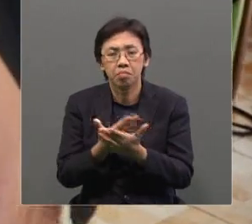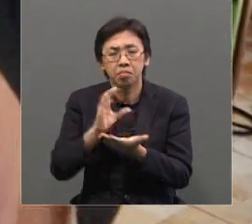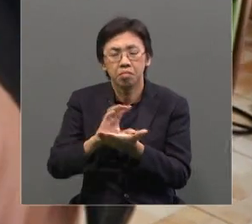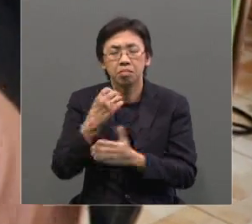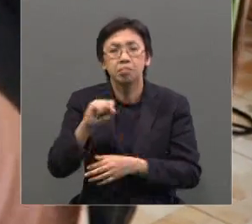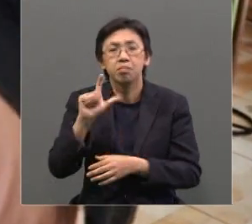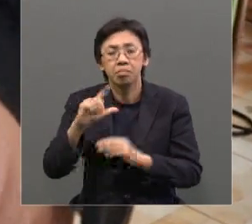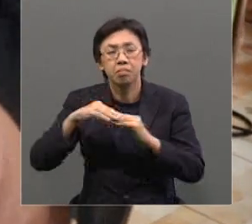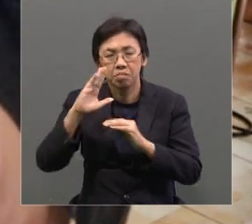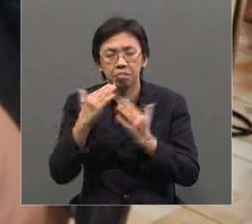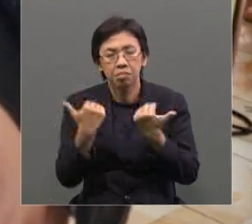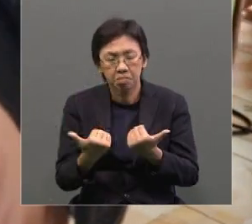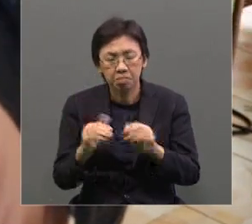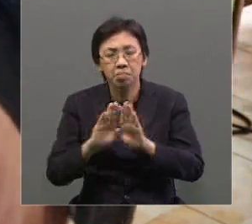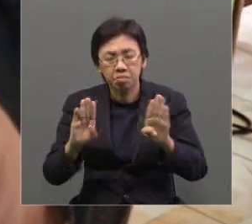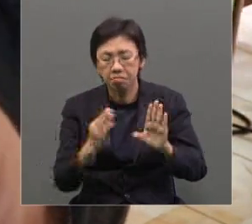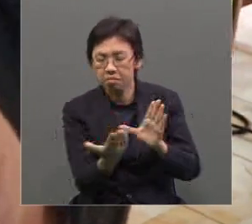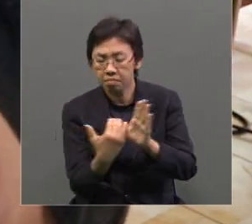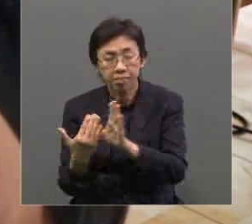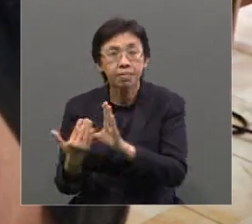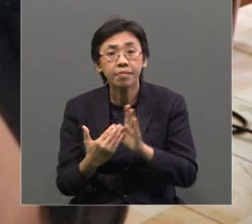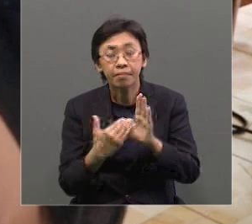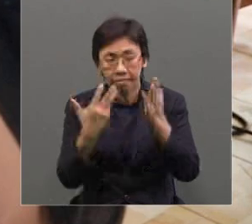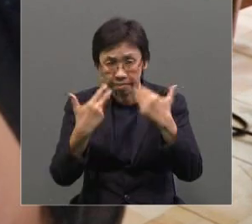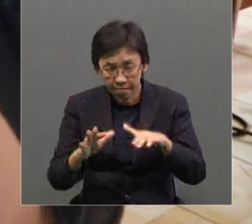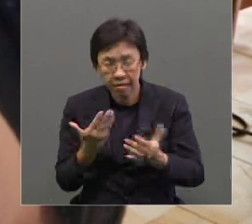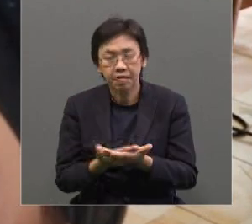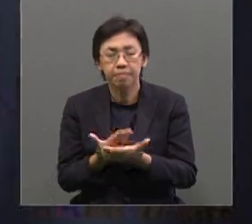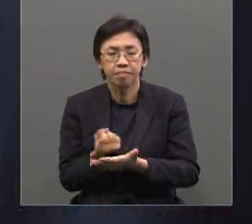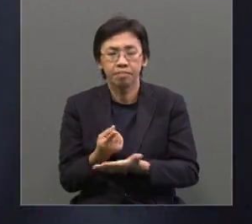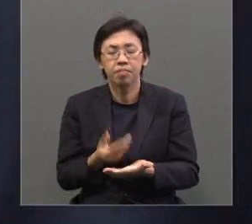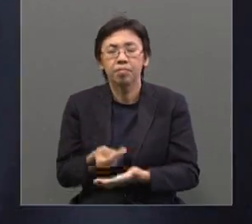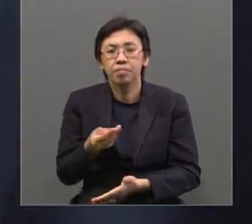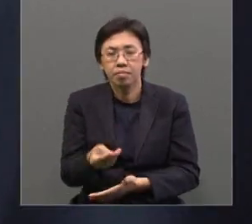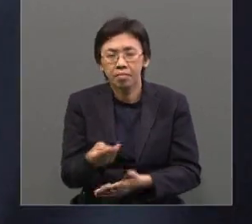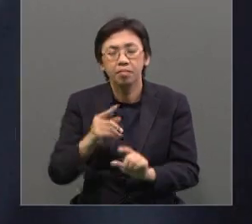ทนะคะวันนี้ก็เป็นวันสุดท้ายของการเปิดรับลงทะเบียนแล้วเดี๋ยวจะมอบเงินสดให้เล